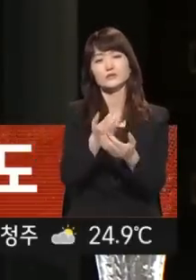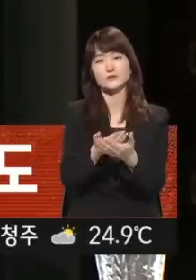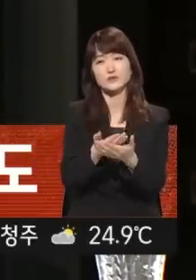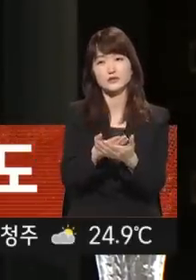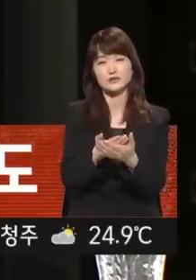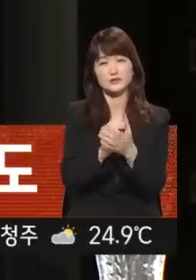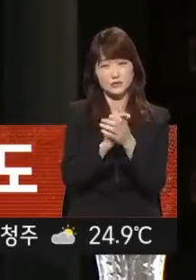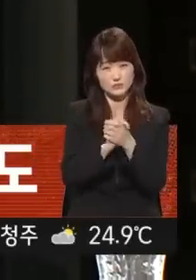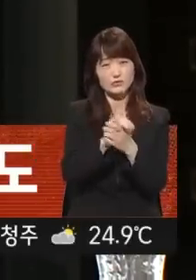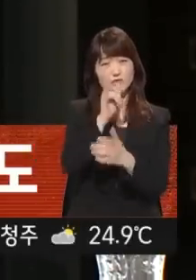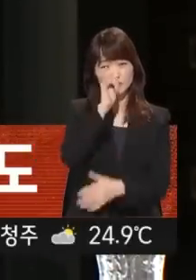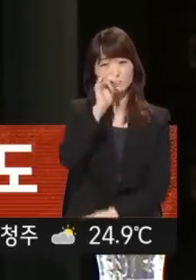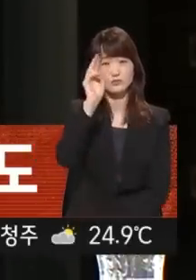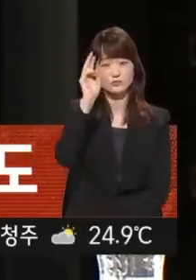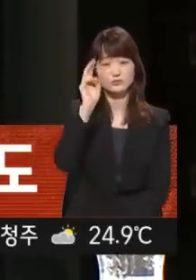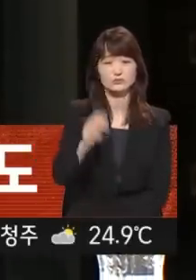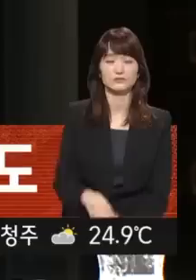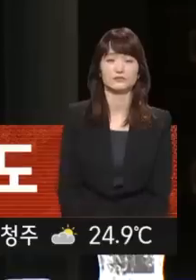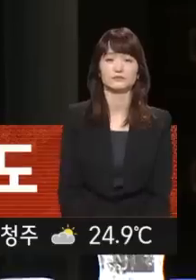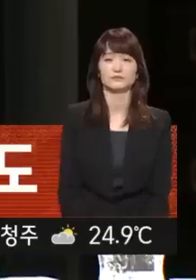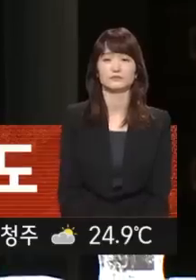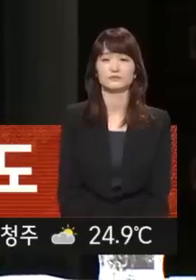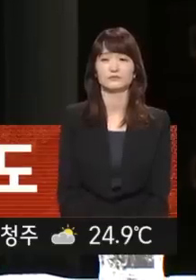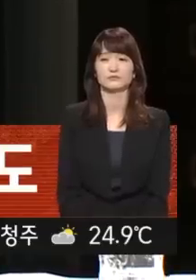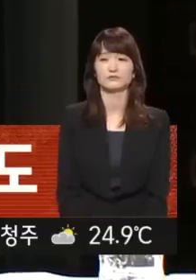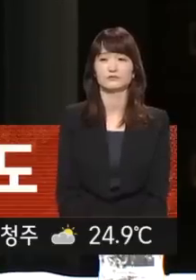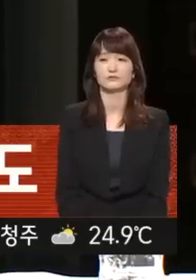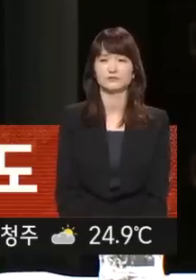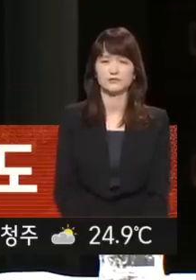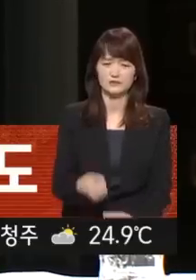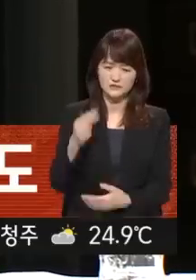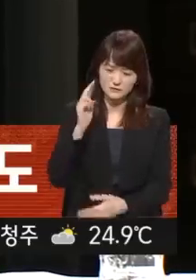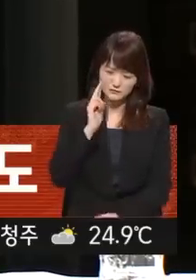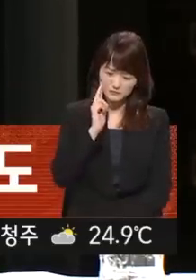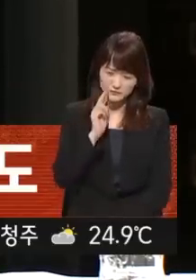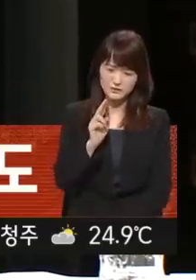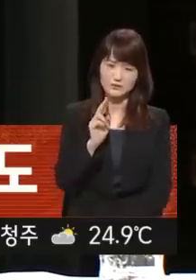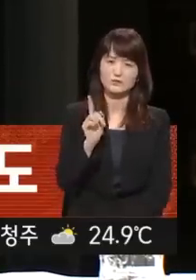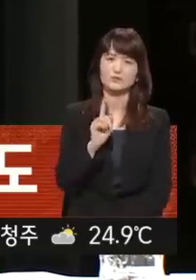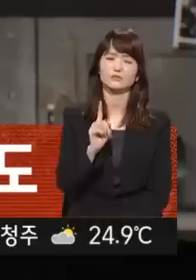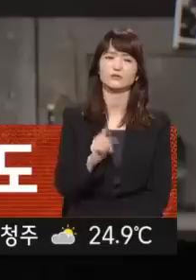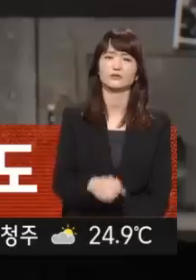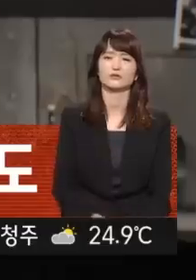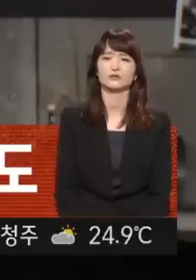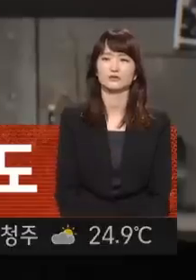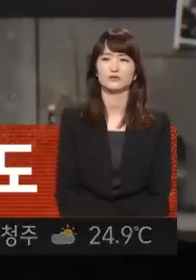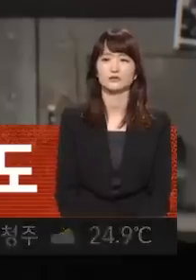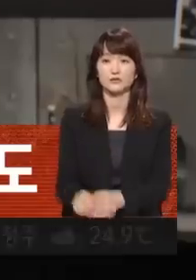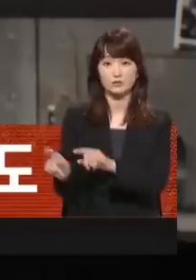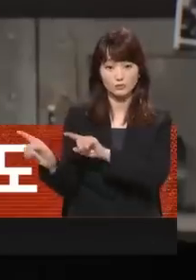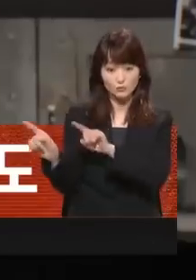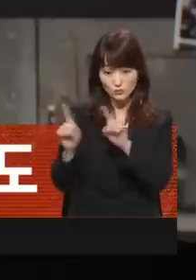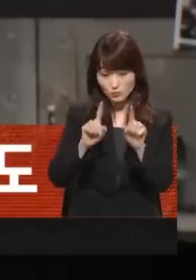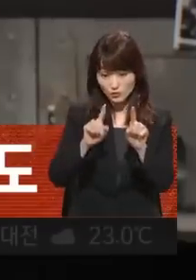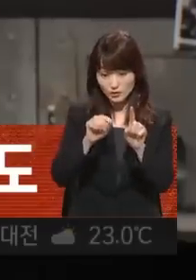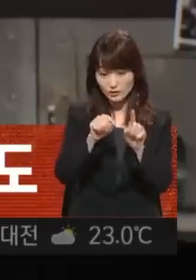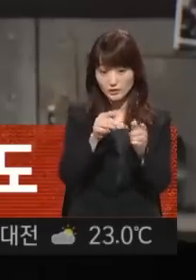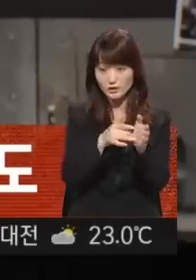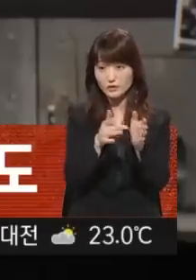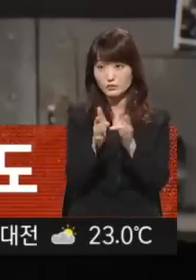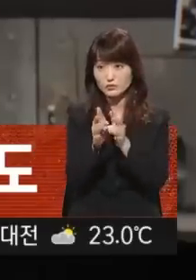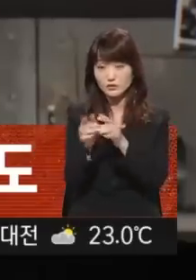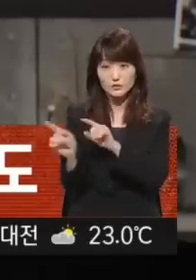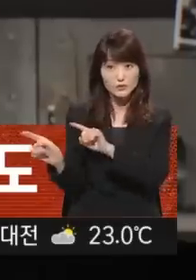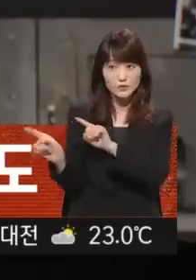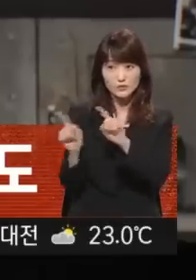이러고 또 기도를 하고 있을 것 같긴 한데 박 변호사님 참담합니다 그게 웃기죠 부활이라는 거는 뭐 예수님이 이제